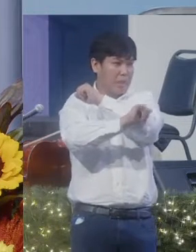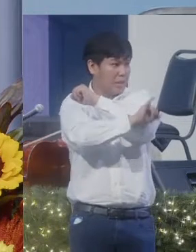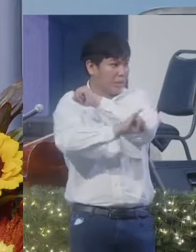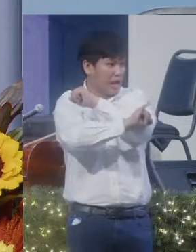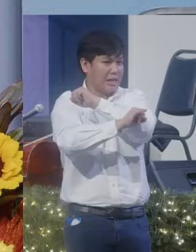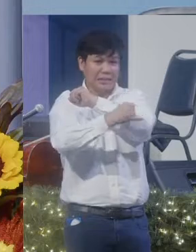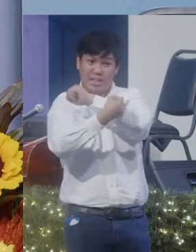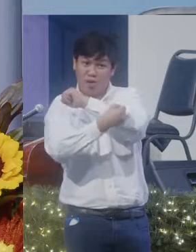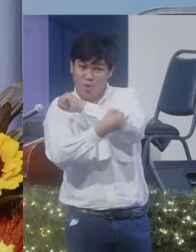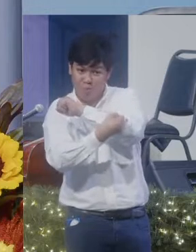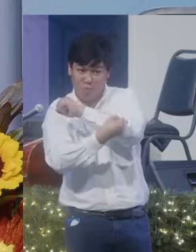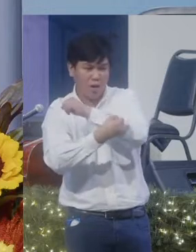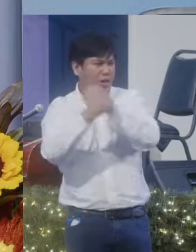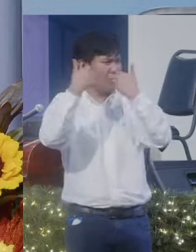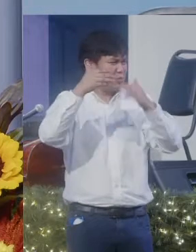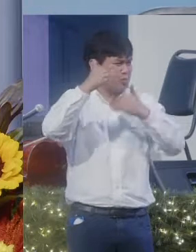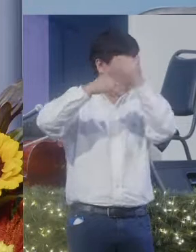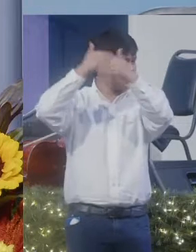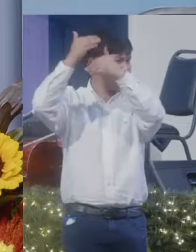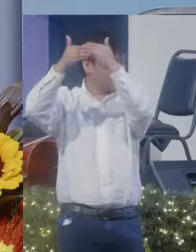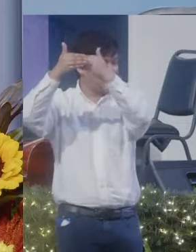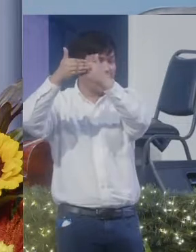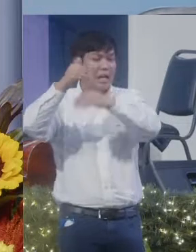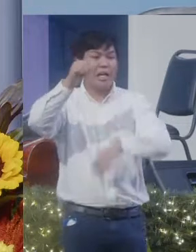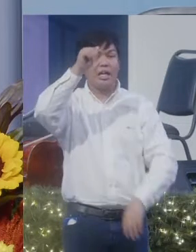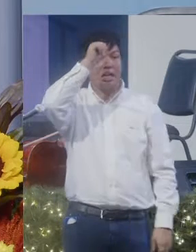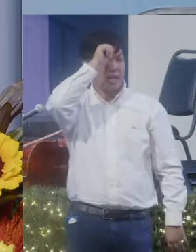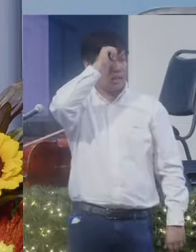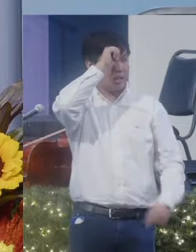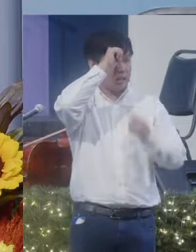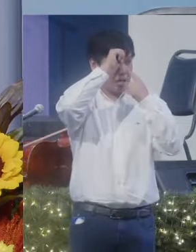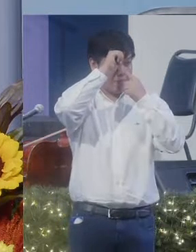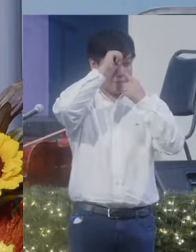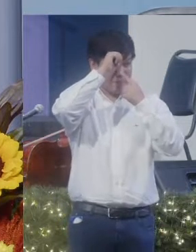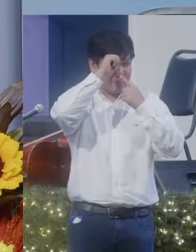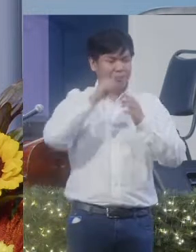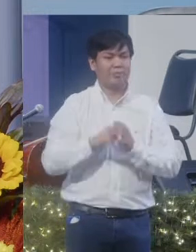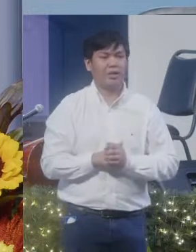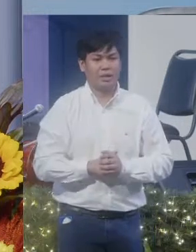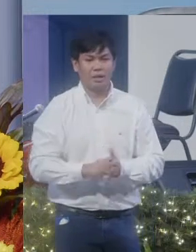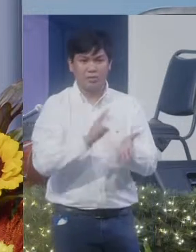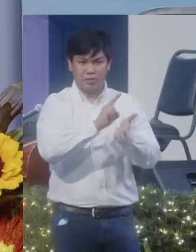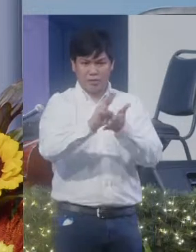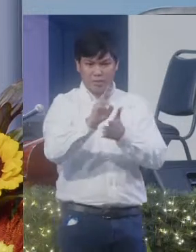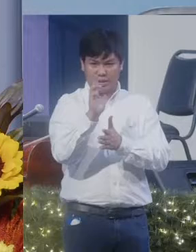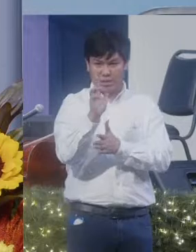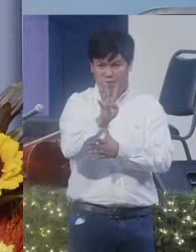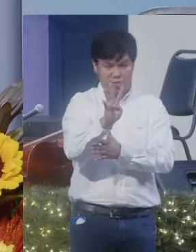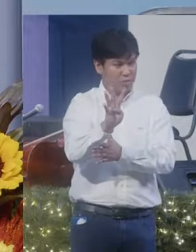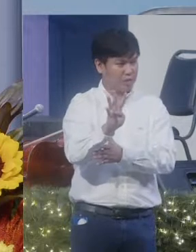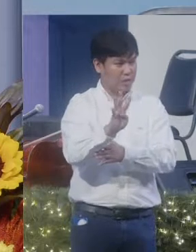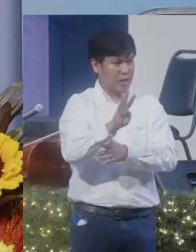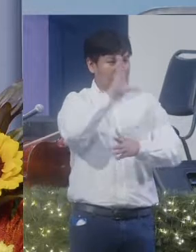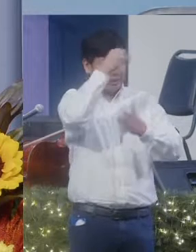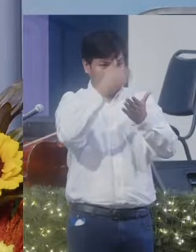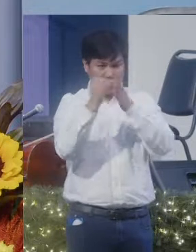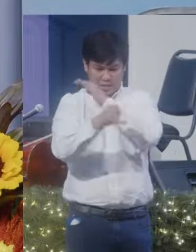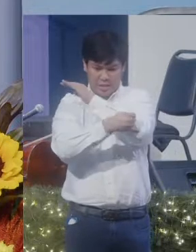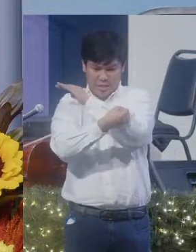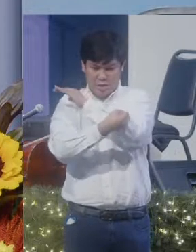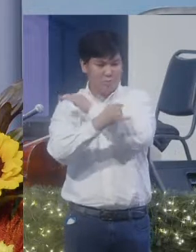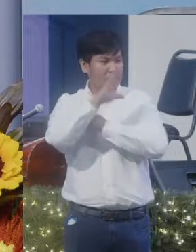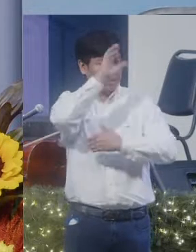the son of David. No? Tapos sa verse 34, the son of Jacob, the son of